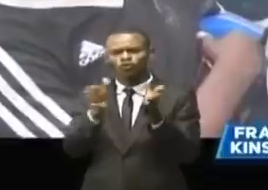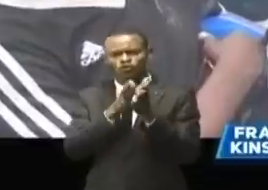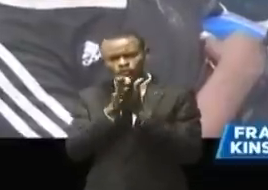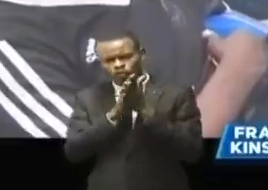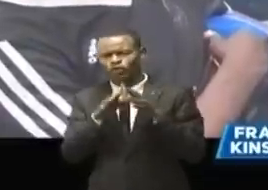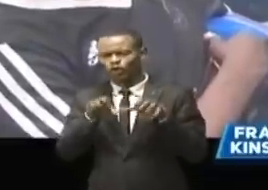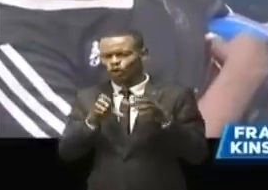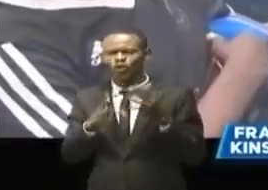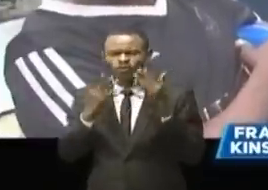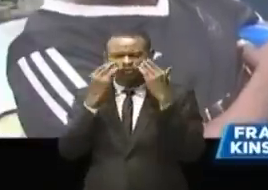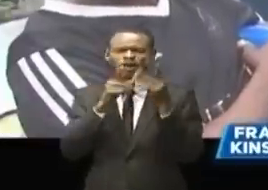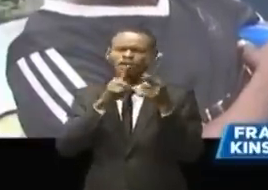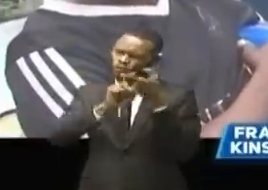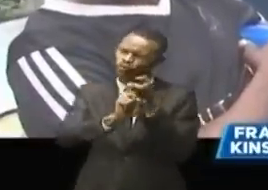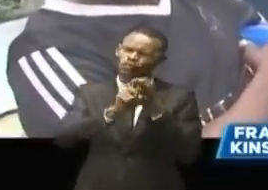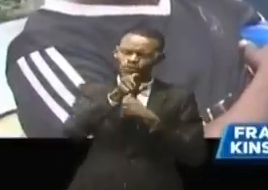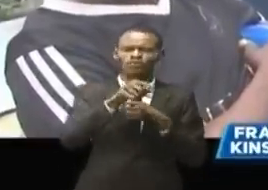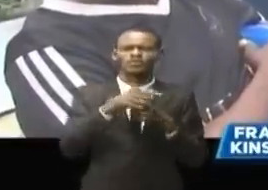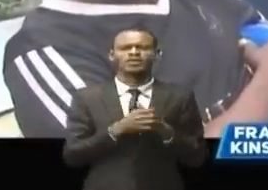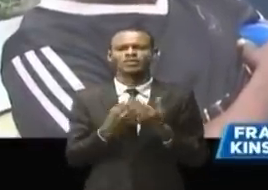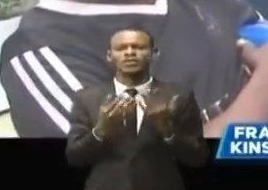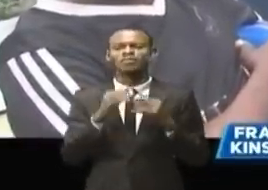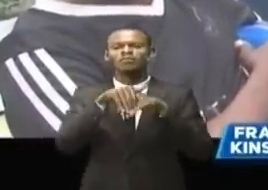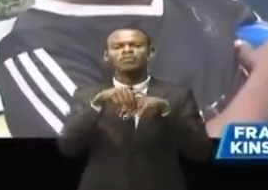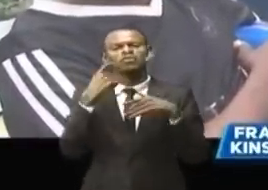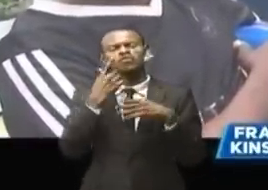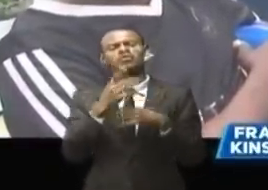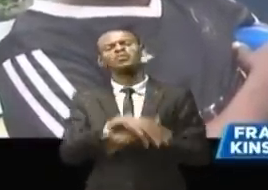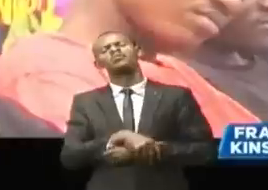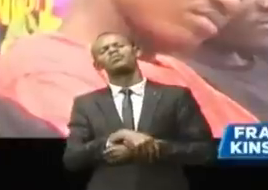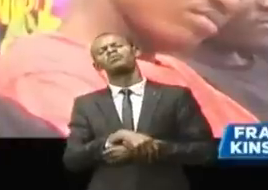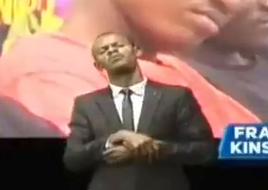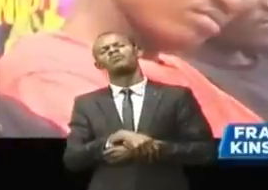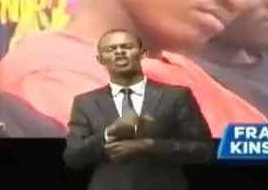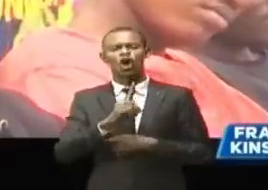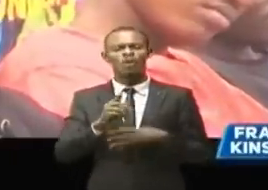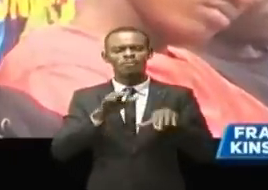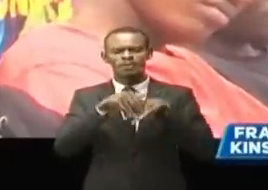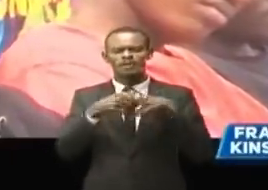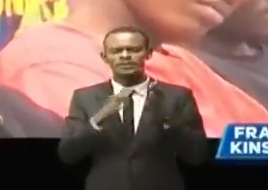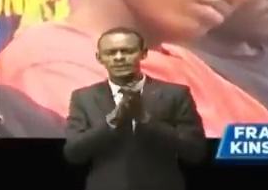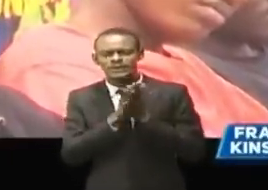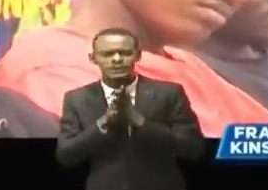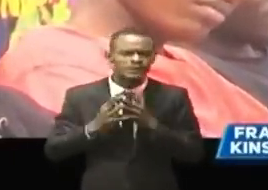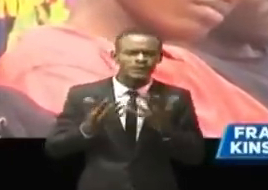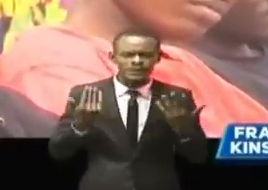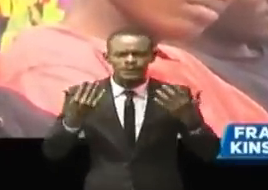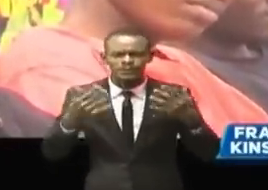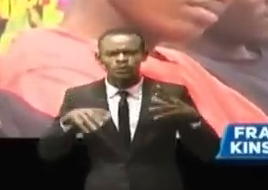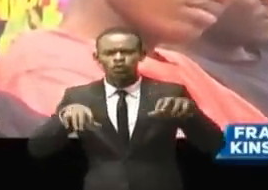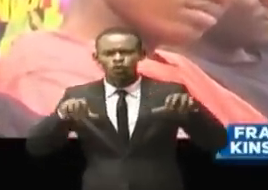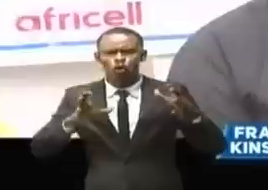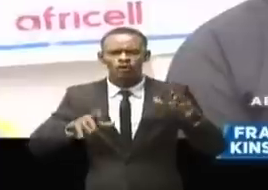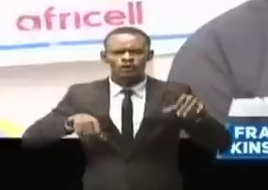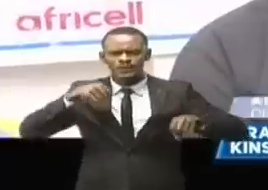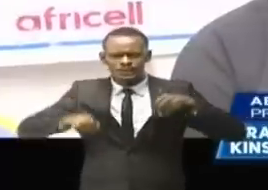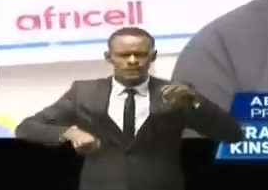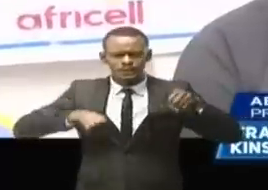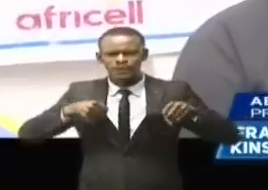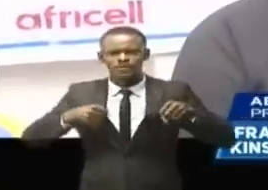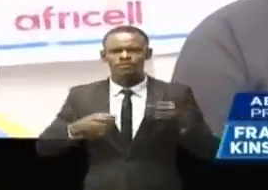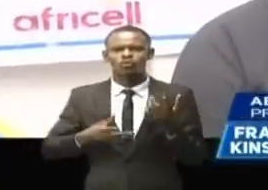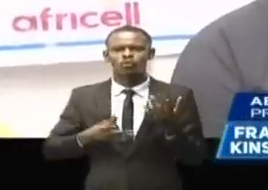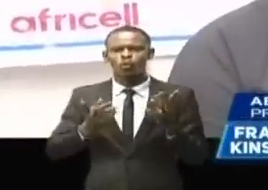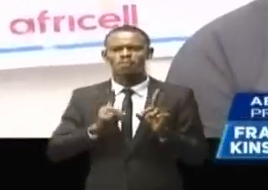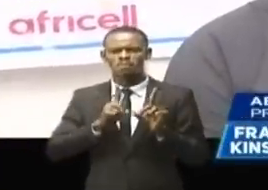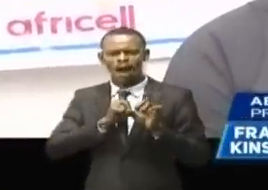comme Pierre de Coubertin, aller participer simplement. Non, nous ne voulons pas faire la figuration, nous croyons que la RDC a des coureuses et coureurs qui sont capables